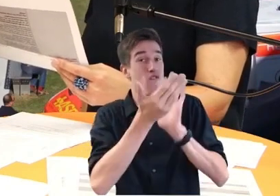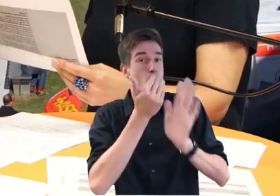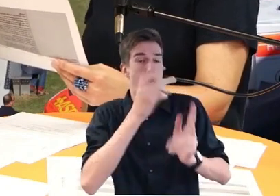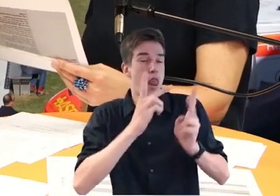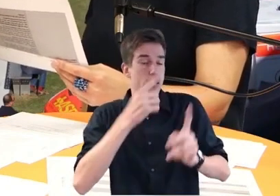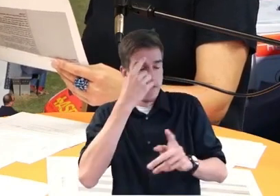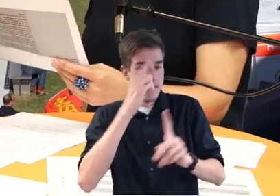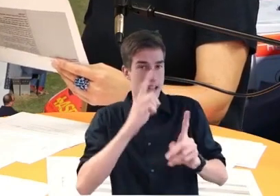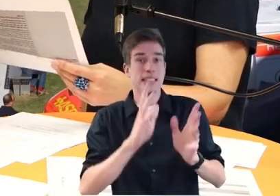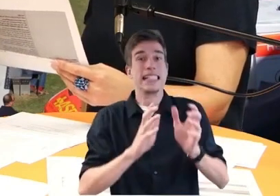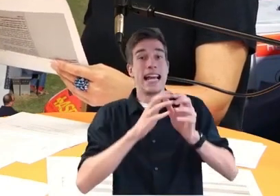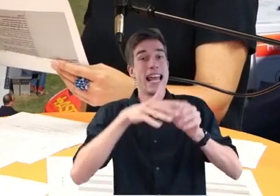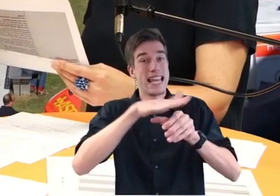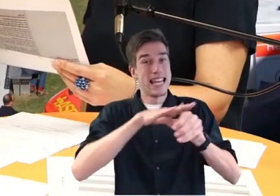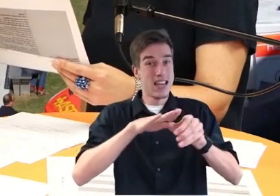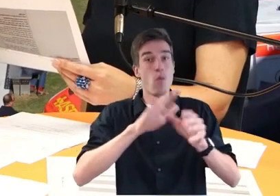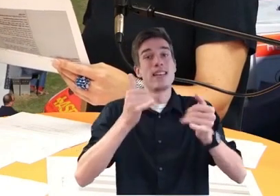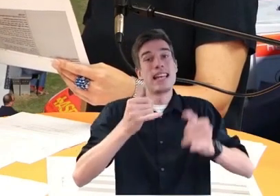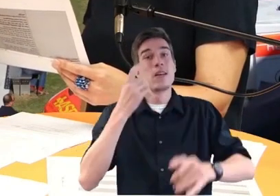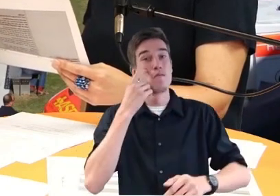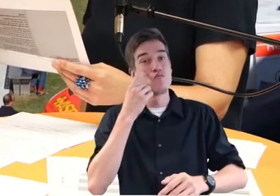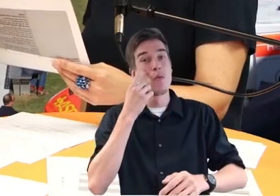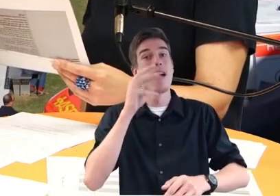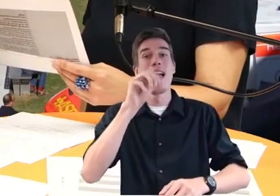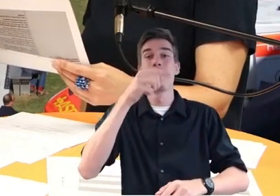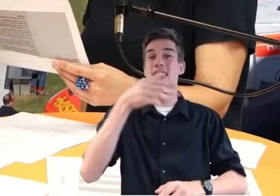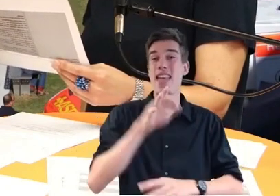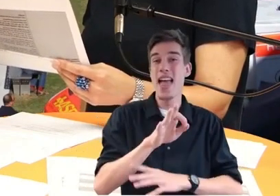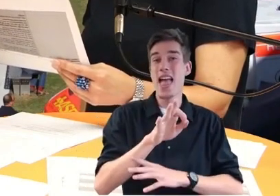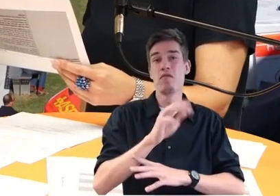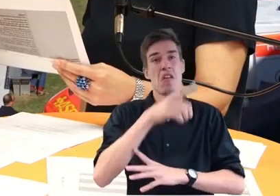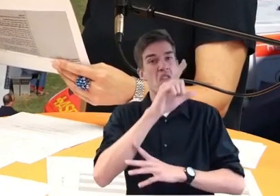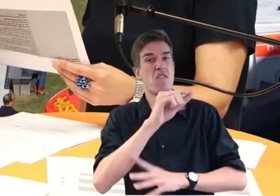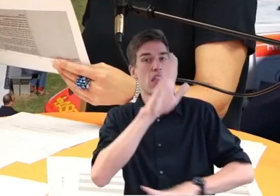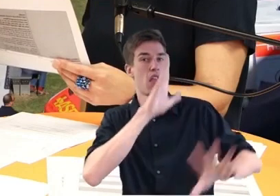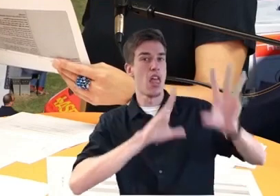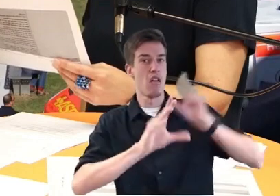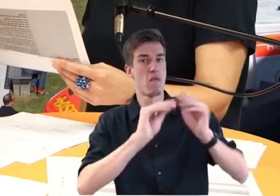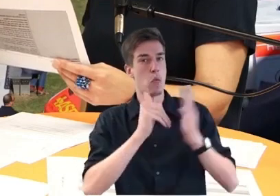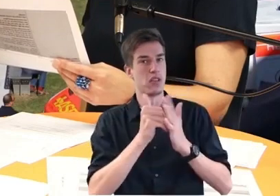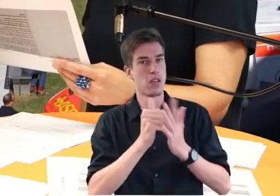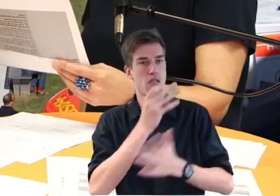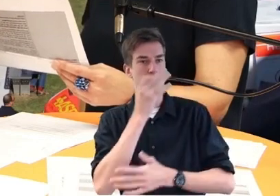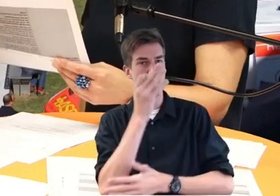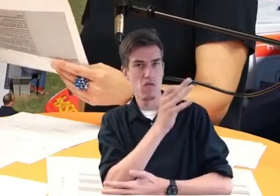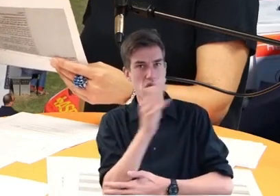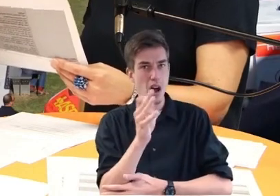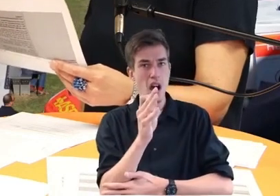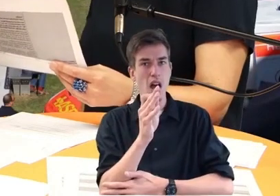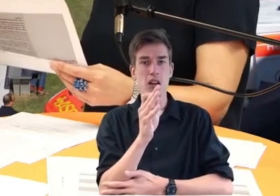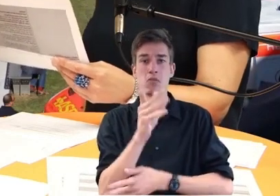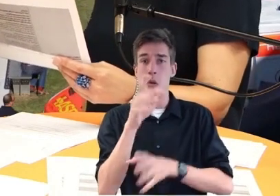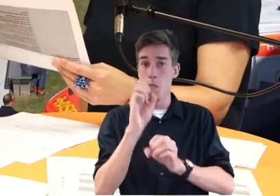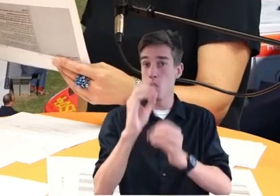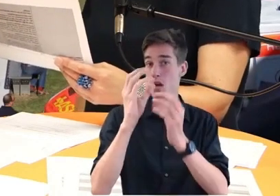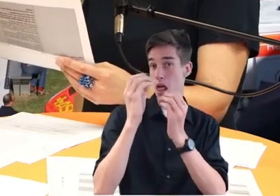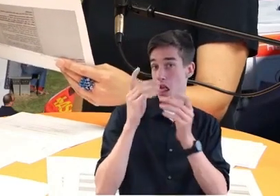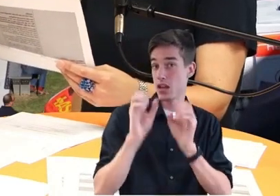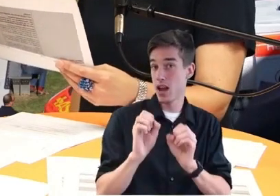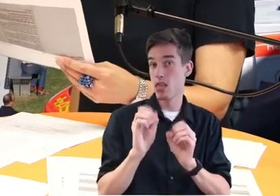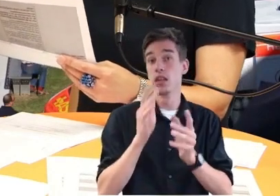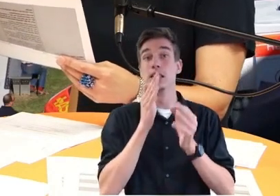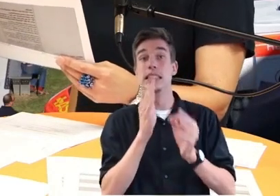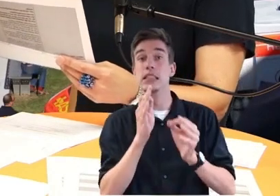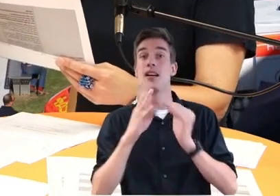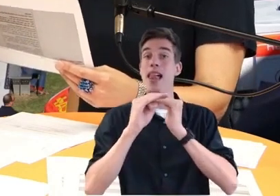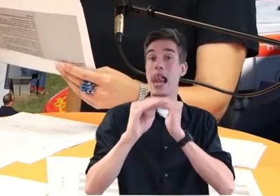zum aktuellen Umsetzungsstand der Dislozierung der MTFs eher wenig. Da möchte ich fragen, wie hierzu gern über, ach ja, konkret über